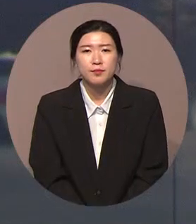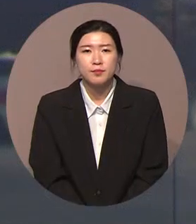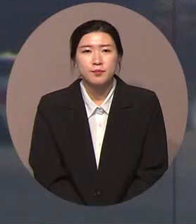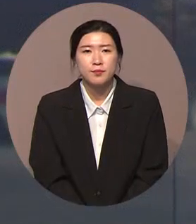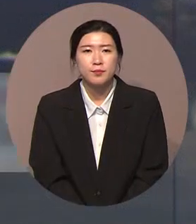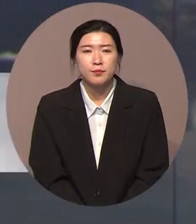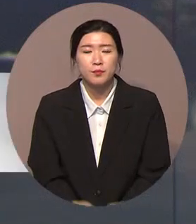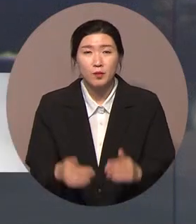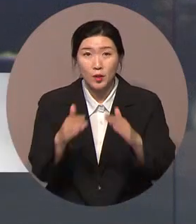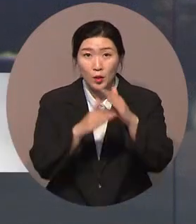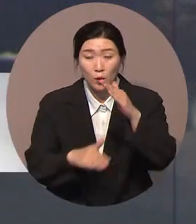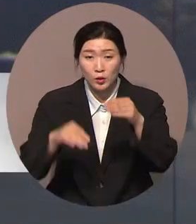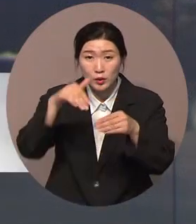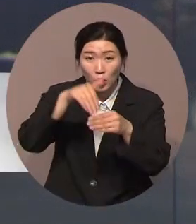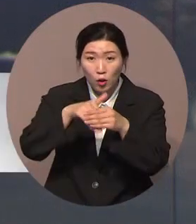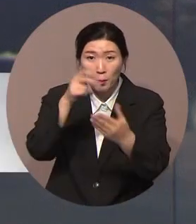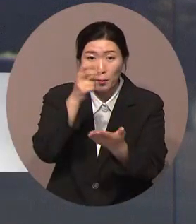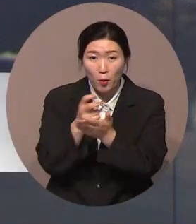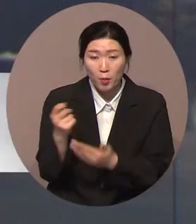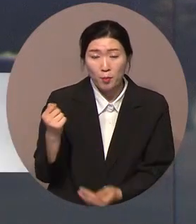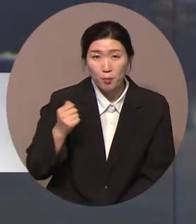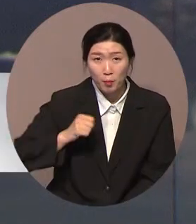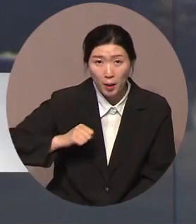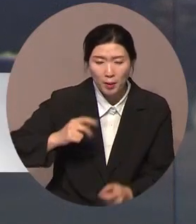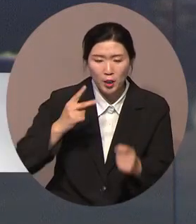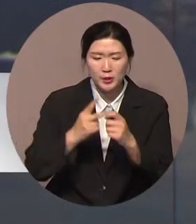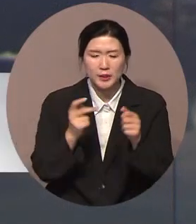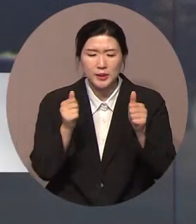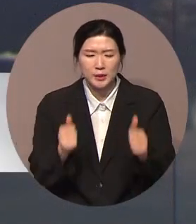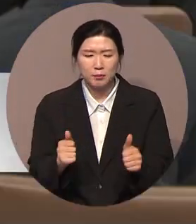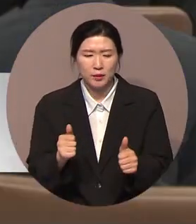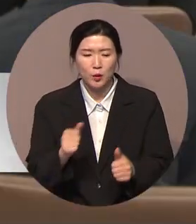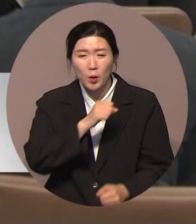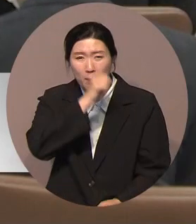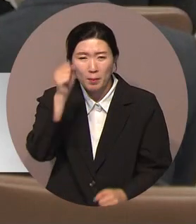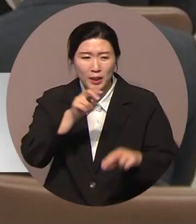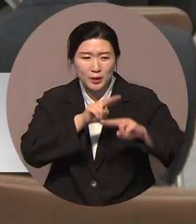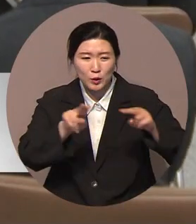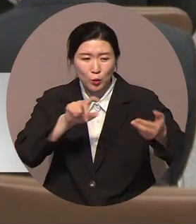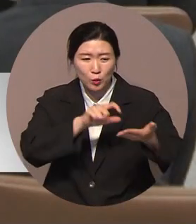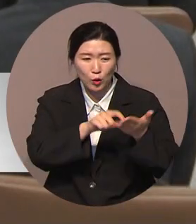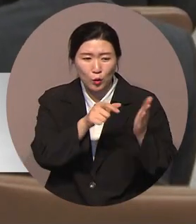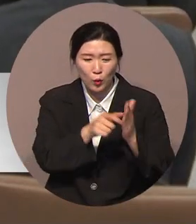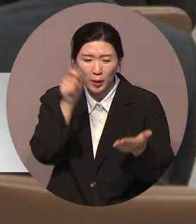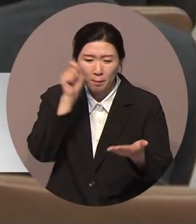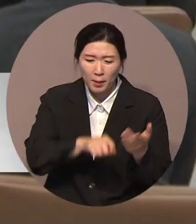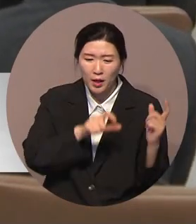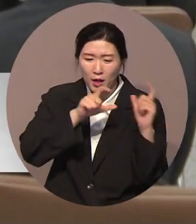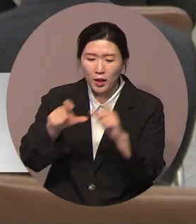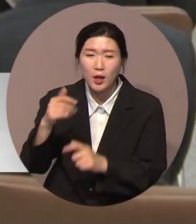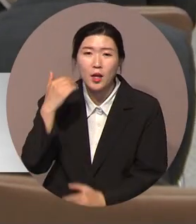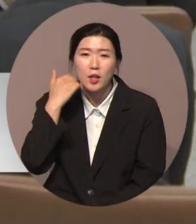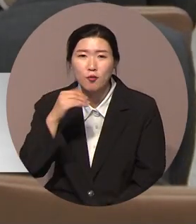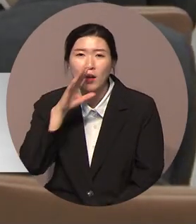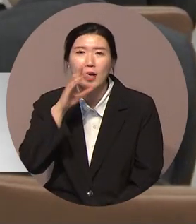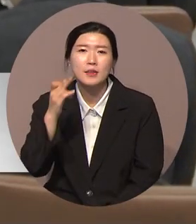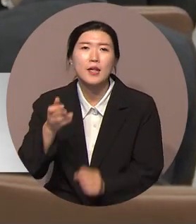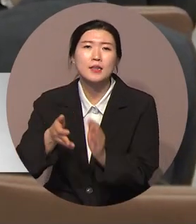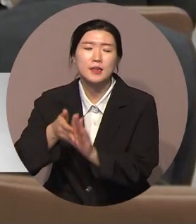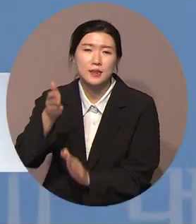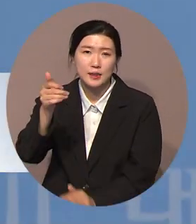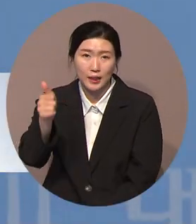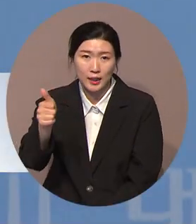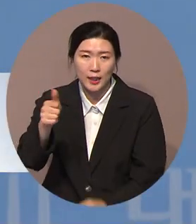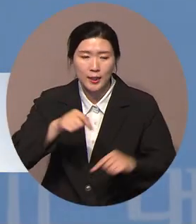공직 선거법 위반 협의로 2심에서도 당선 무효형을 선고받은 박경규 아산시장이 흔들림 없는